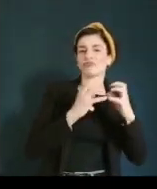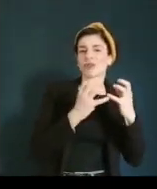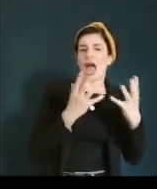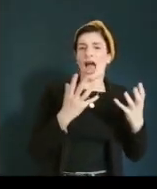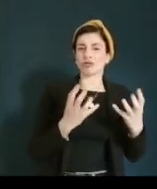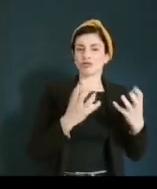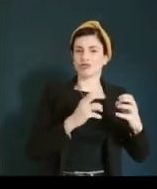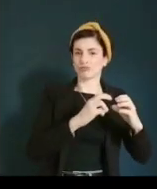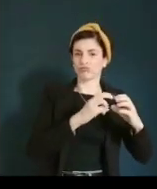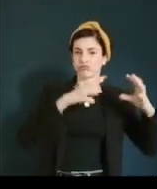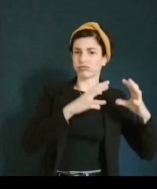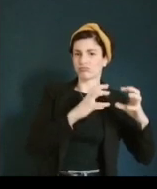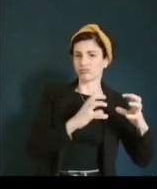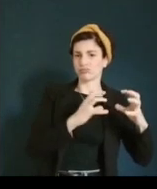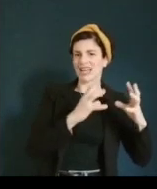la lievitazione.